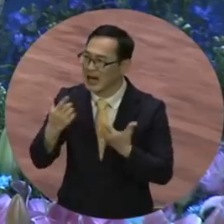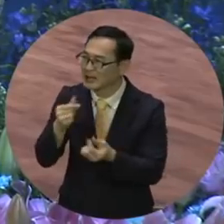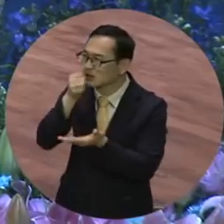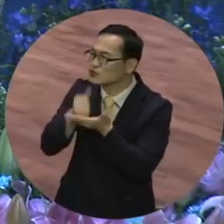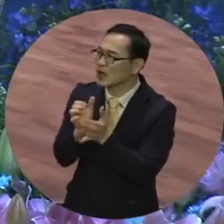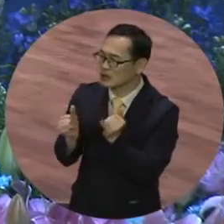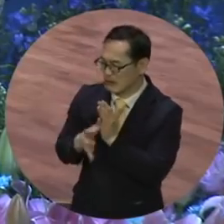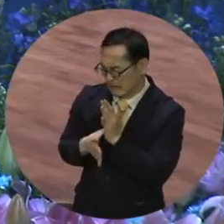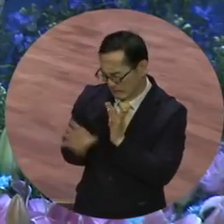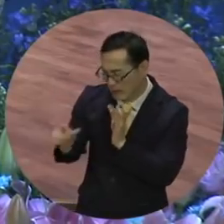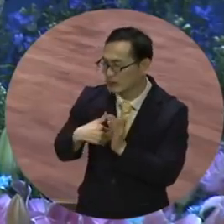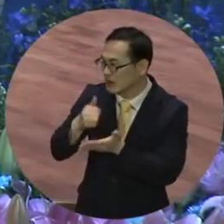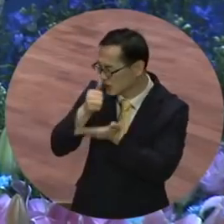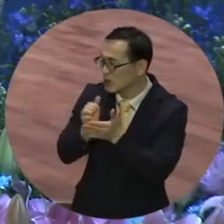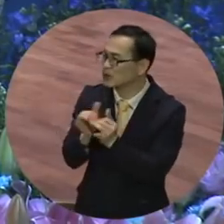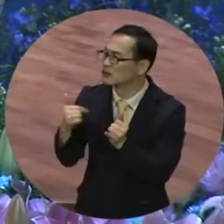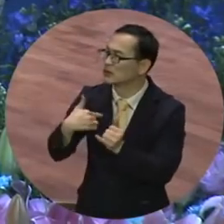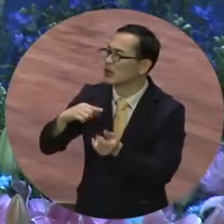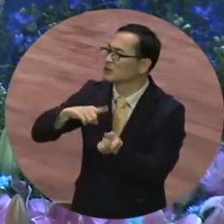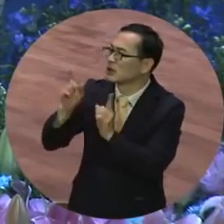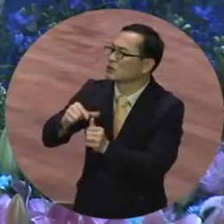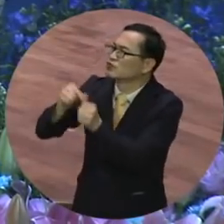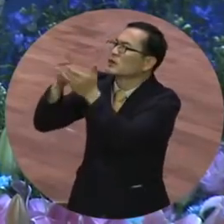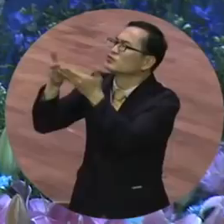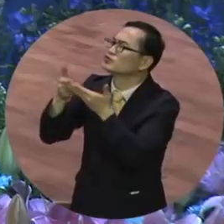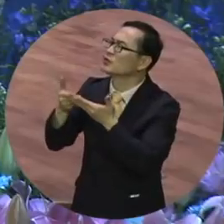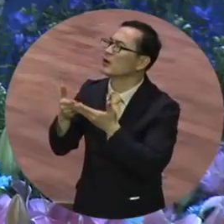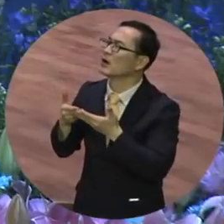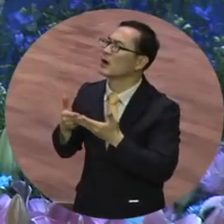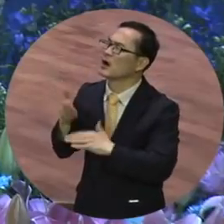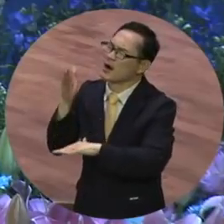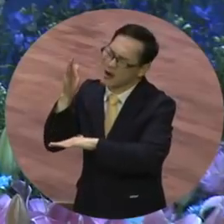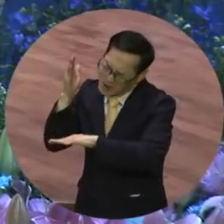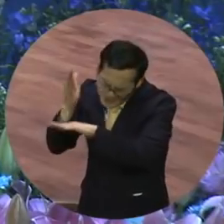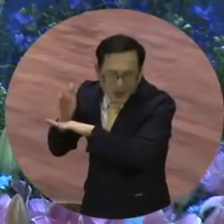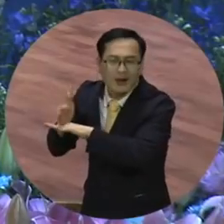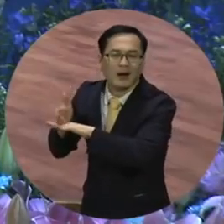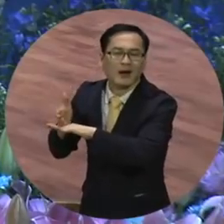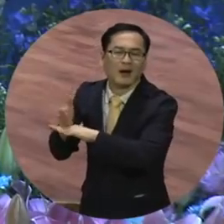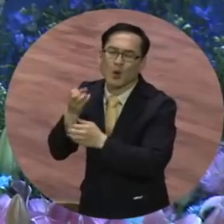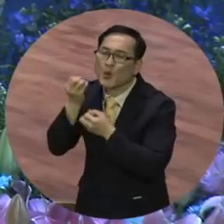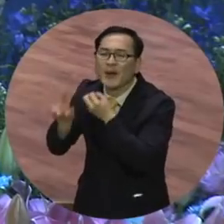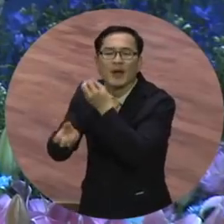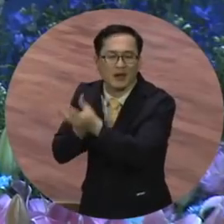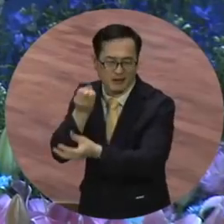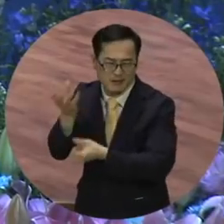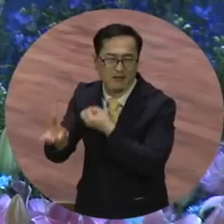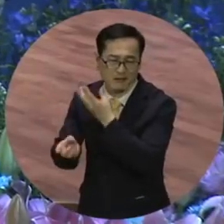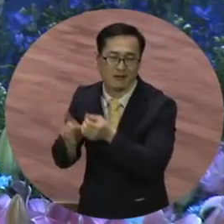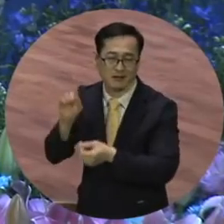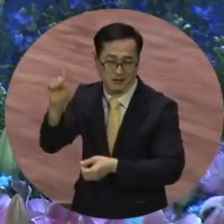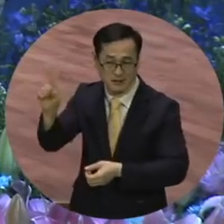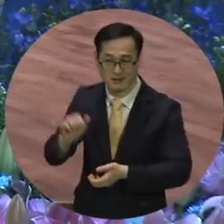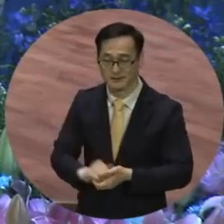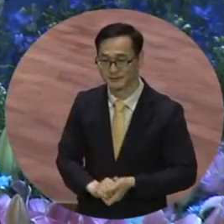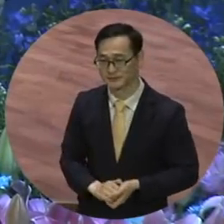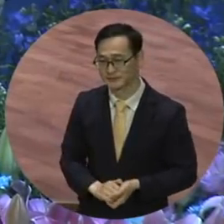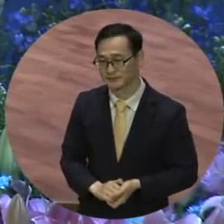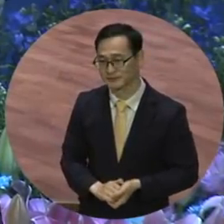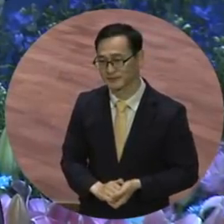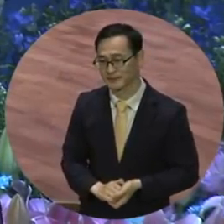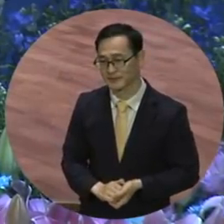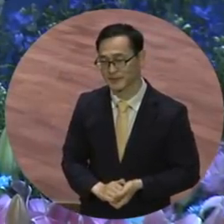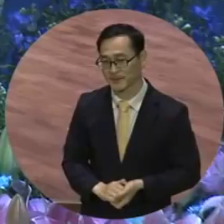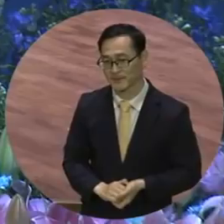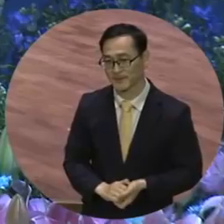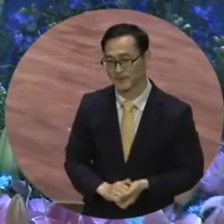살리신 모든 게 은혜다. 진노로인 게 아무것도 없어요. 그냥 예수를 믿은 것밖에 없어. 우리는 이